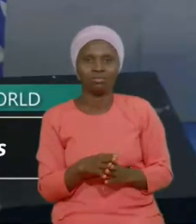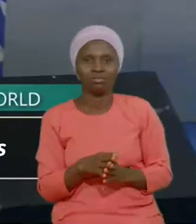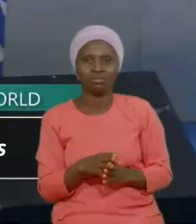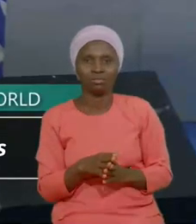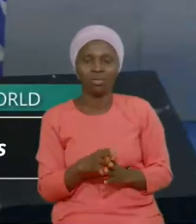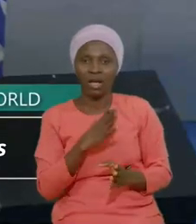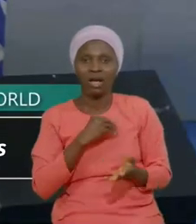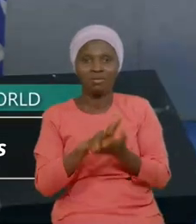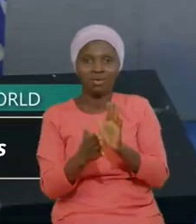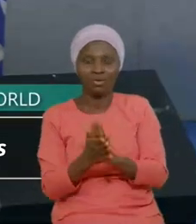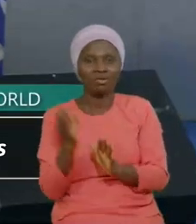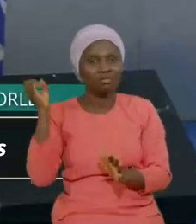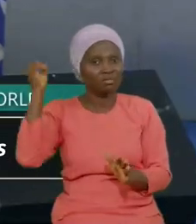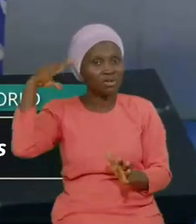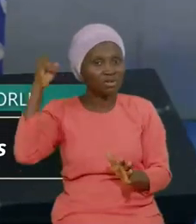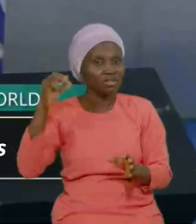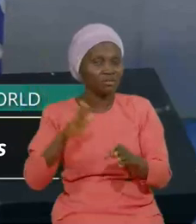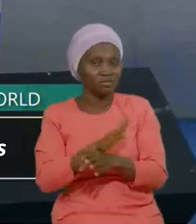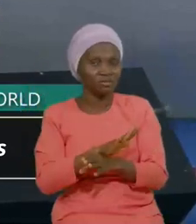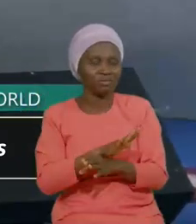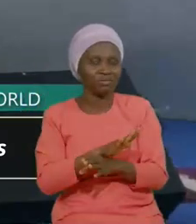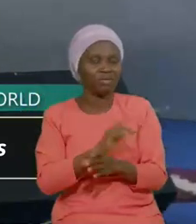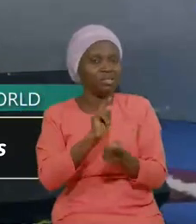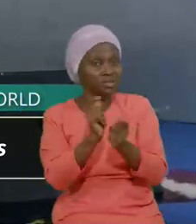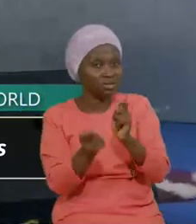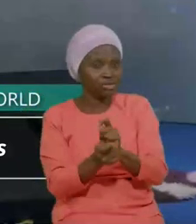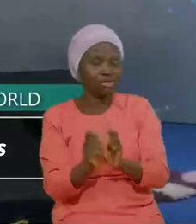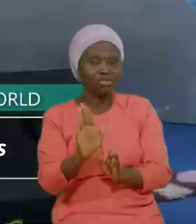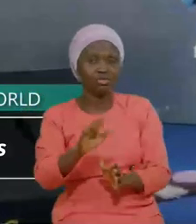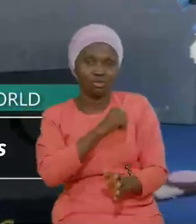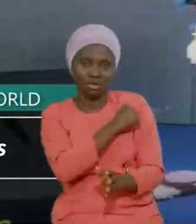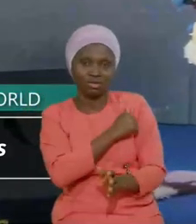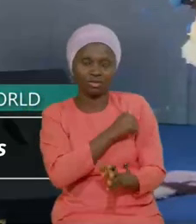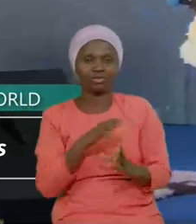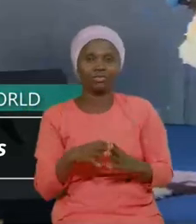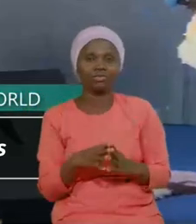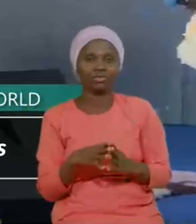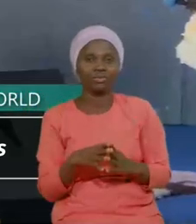Quatrièmement, change ton attitude. Et deviens gracieux.